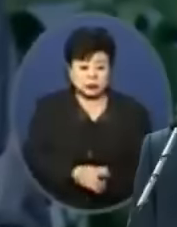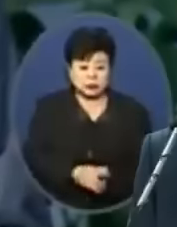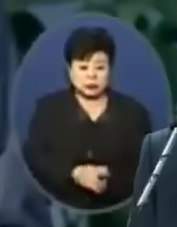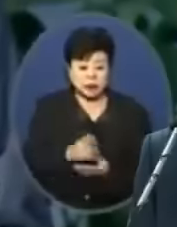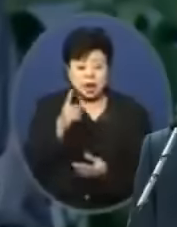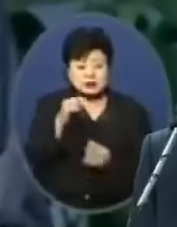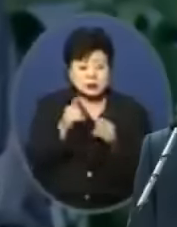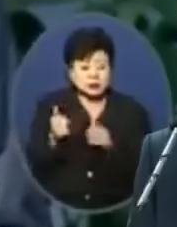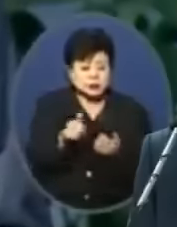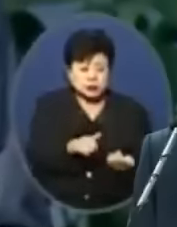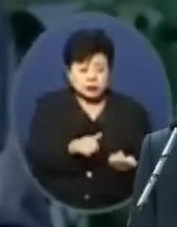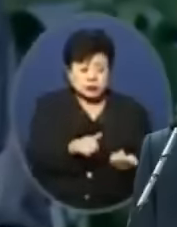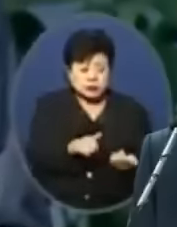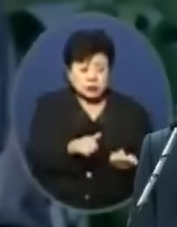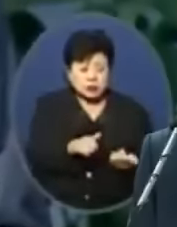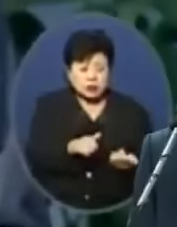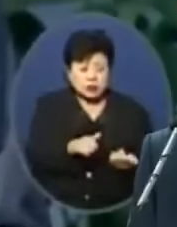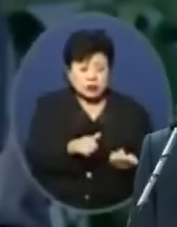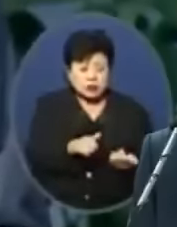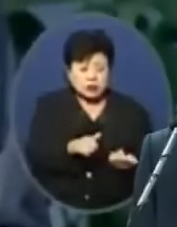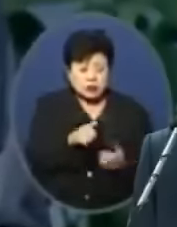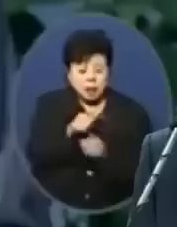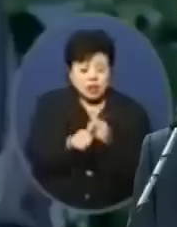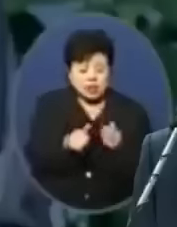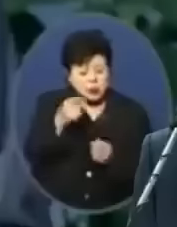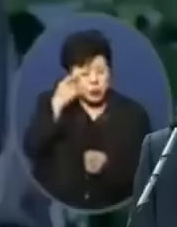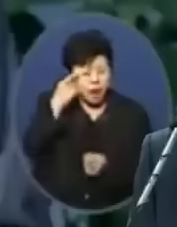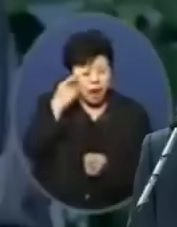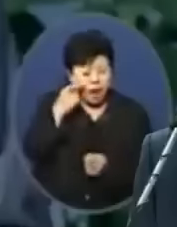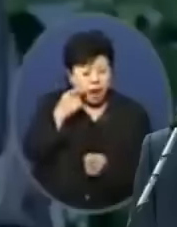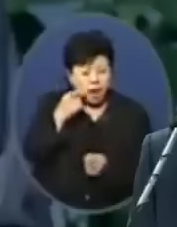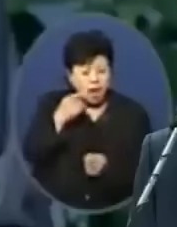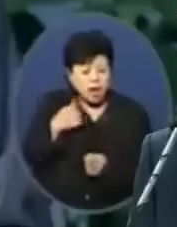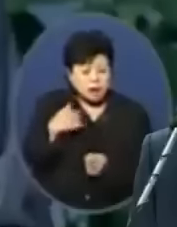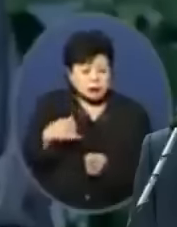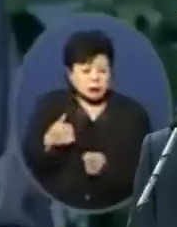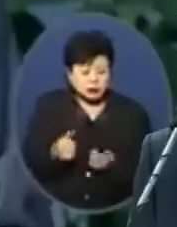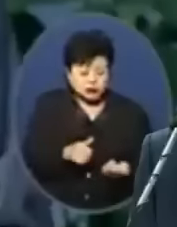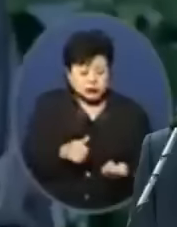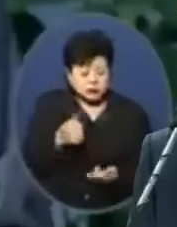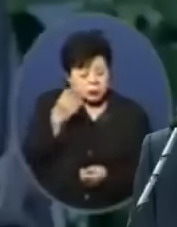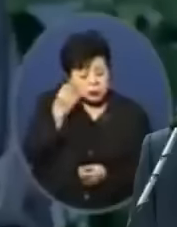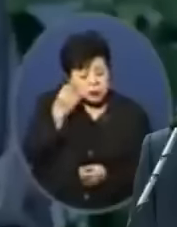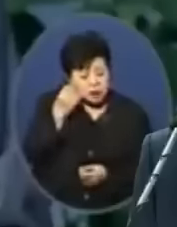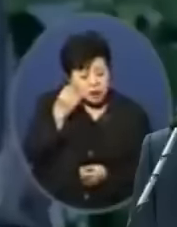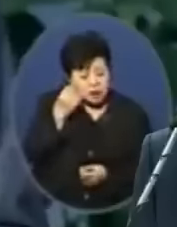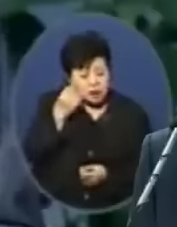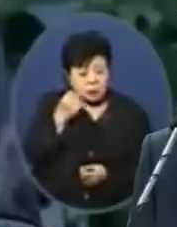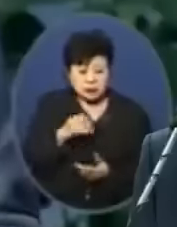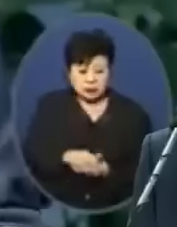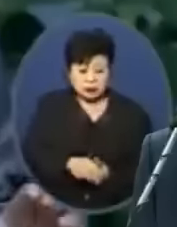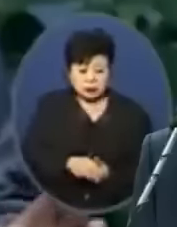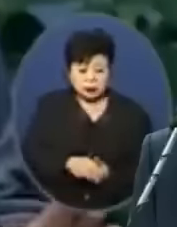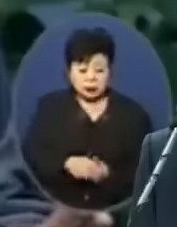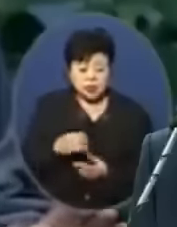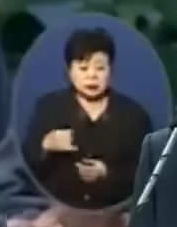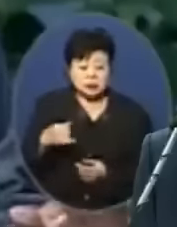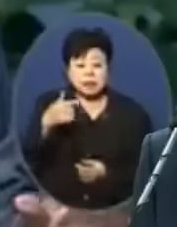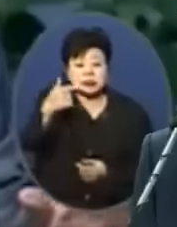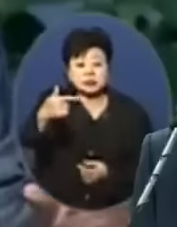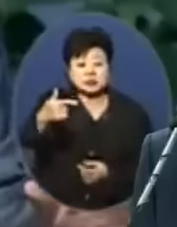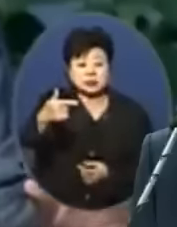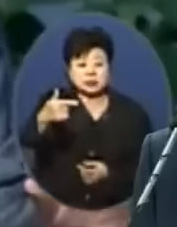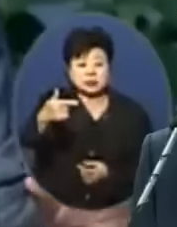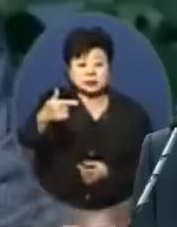한 사람이 죽어도 여러분 하나님이 왜 우리 예수 믿는데 우리 가족을 죽이느냐 이렇게 생각했어요. 딸